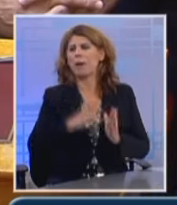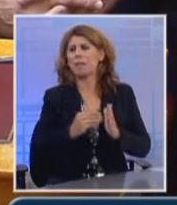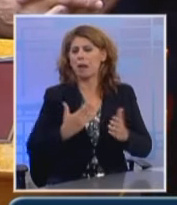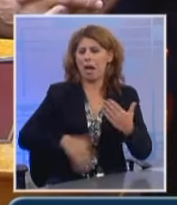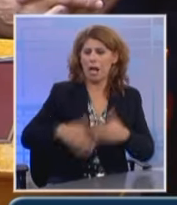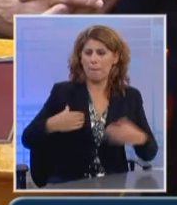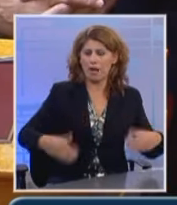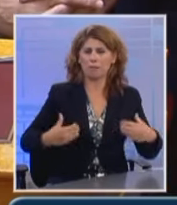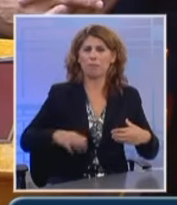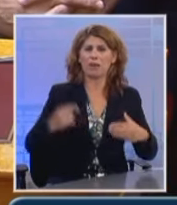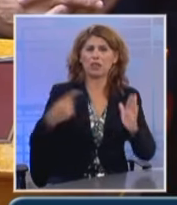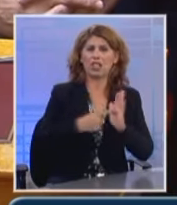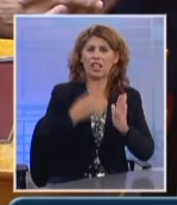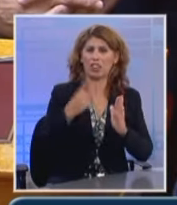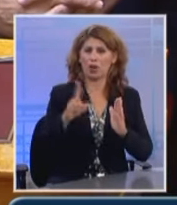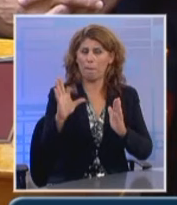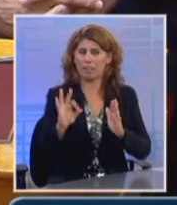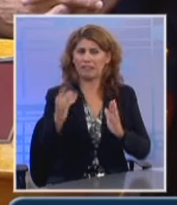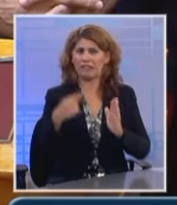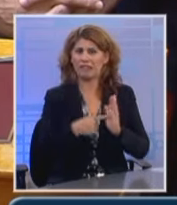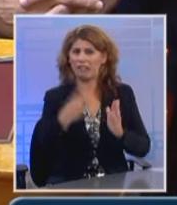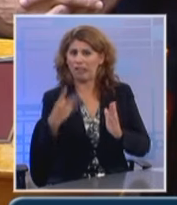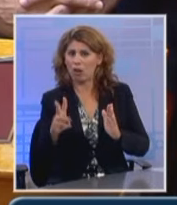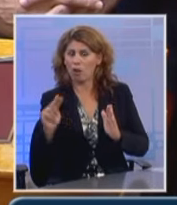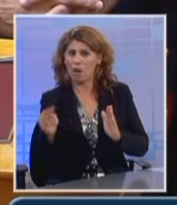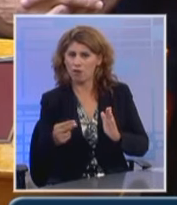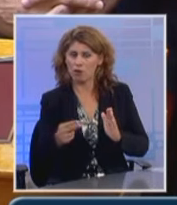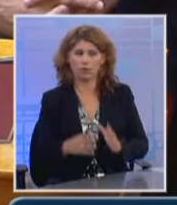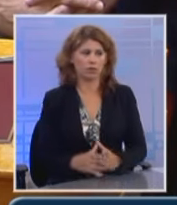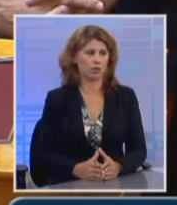παραπληγικός γύρω στις 1.250-1.300 ευρώ.